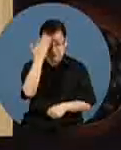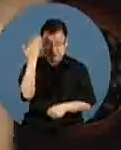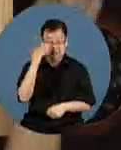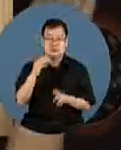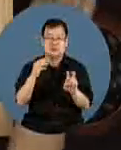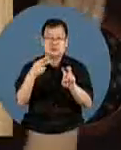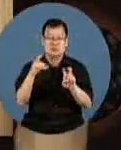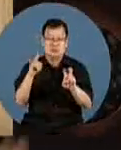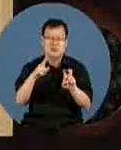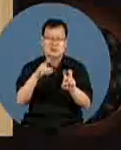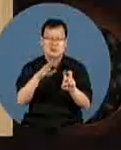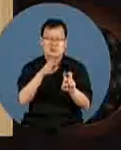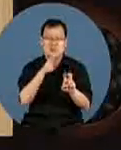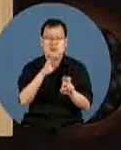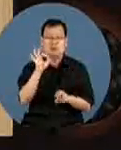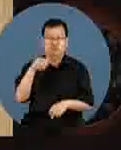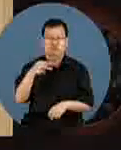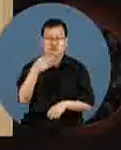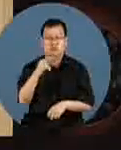20대가 유리하죠.